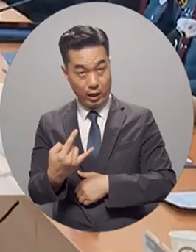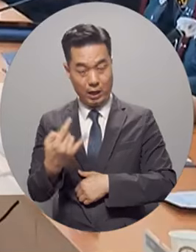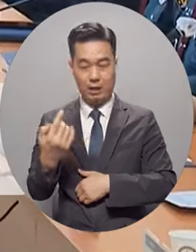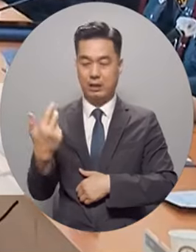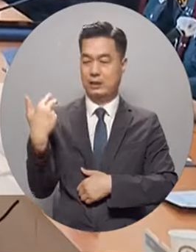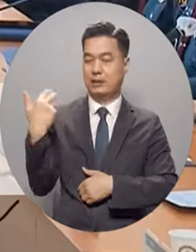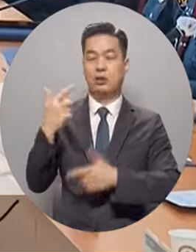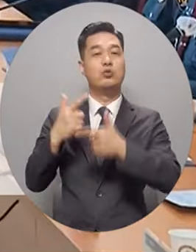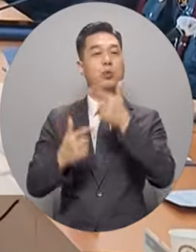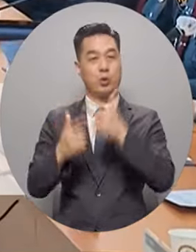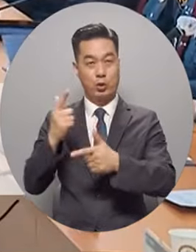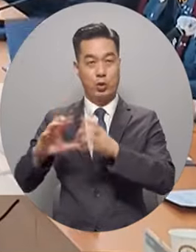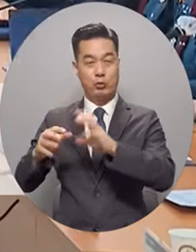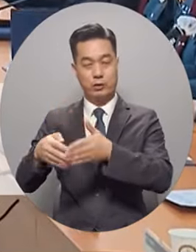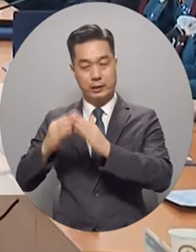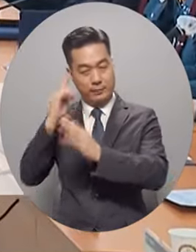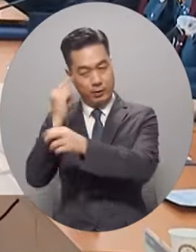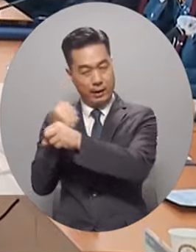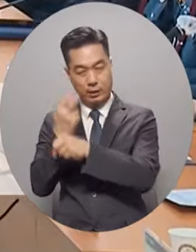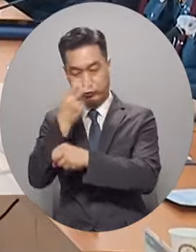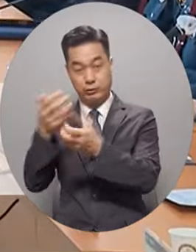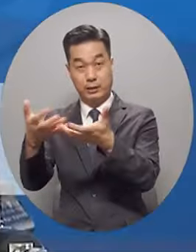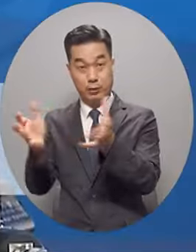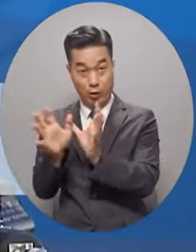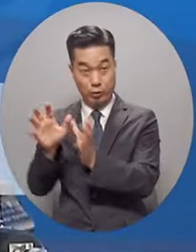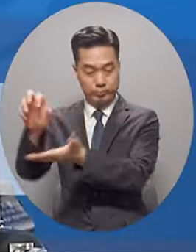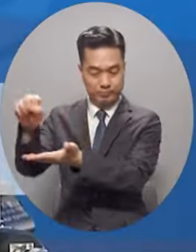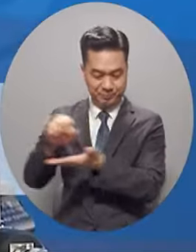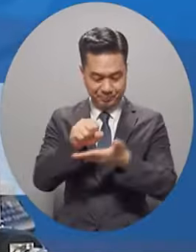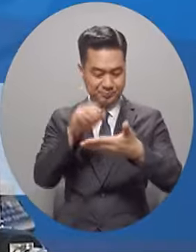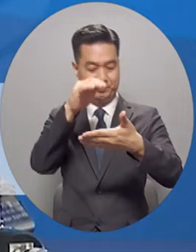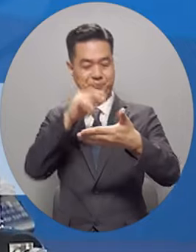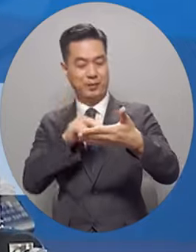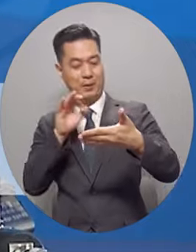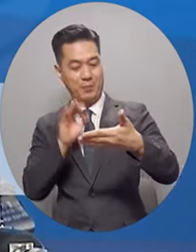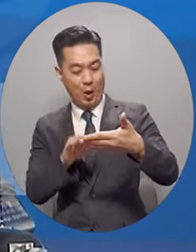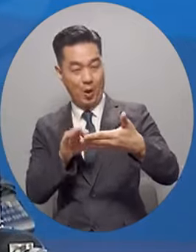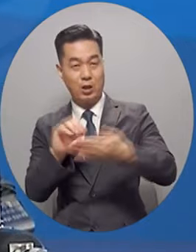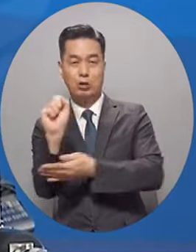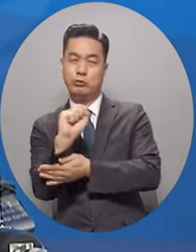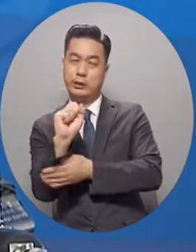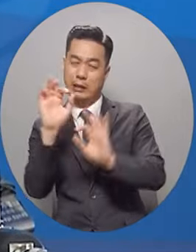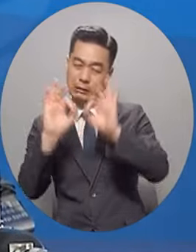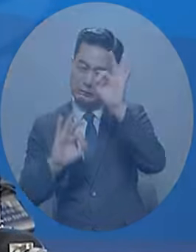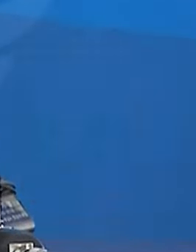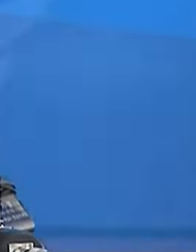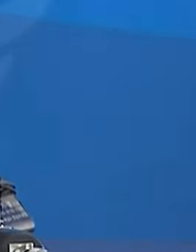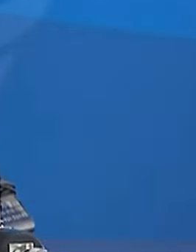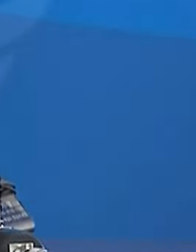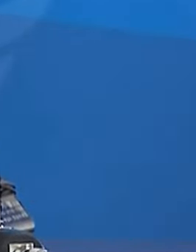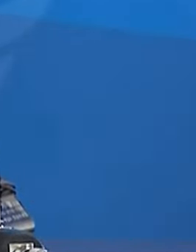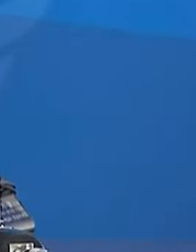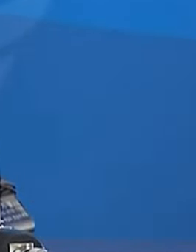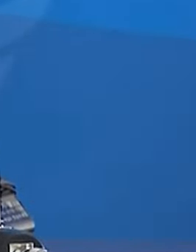분석 결과를 통보 받았다며 운전자 과실의 실체적 진실에 근접했다고 말했습니다